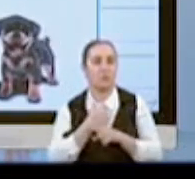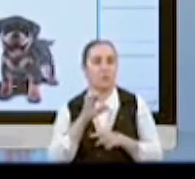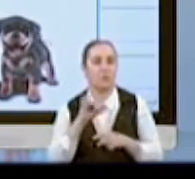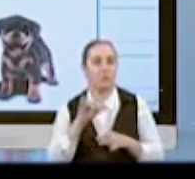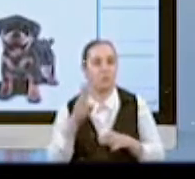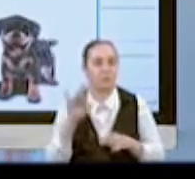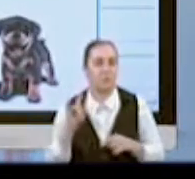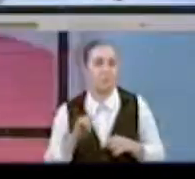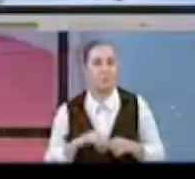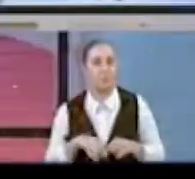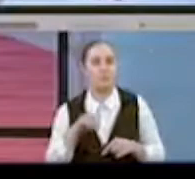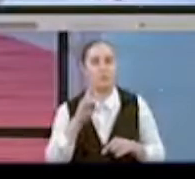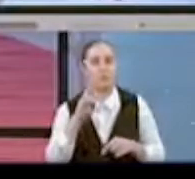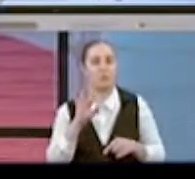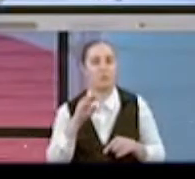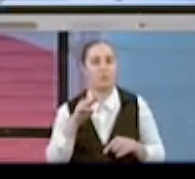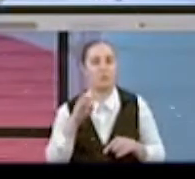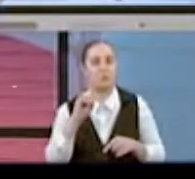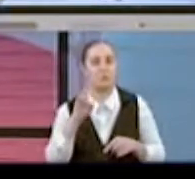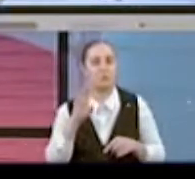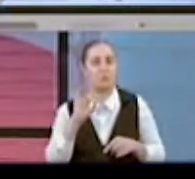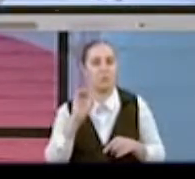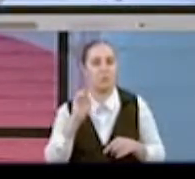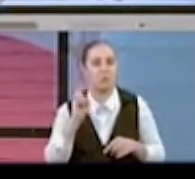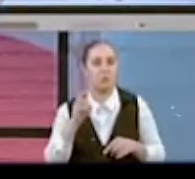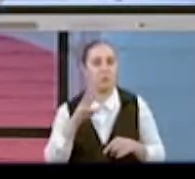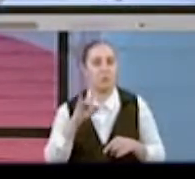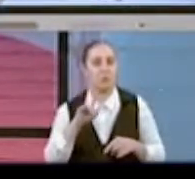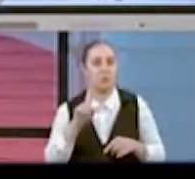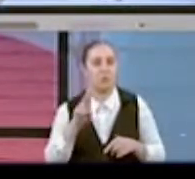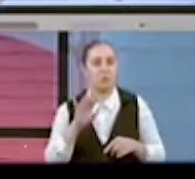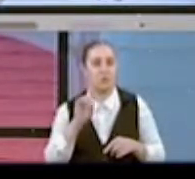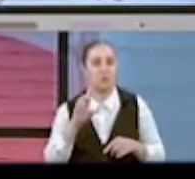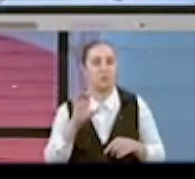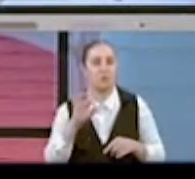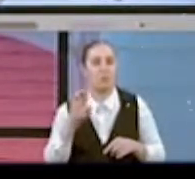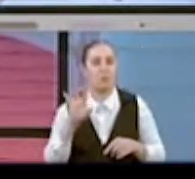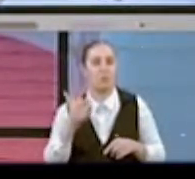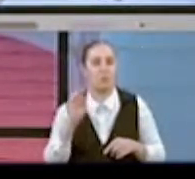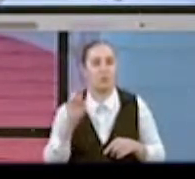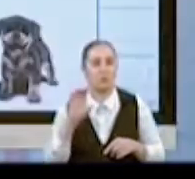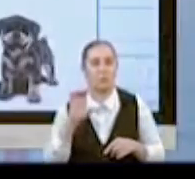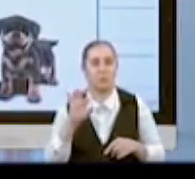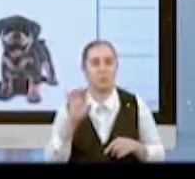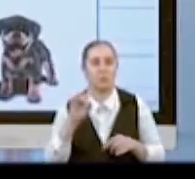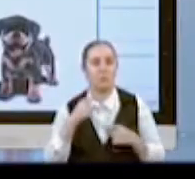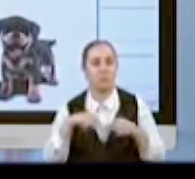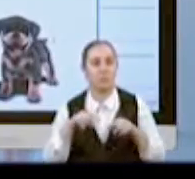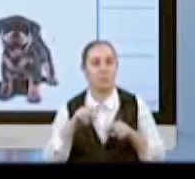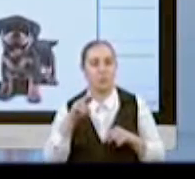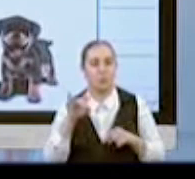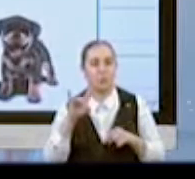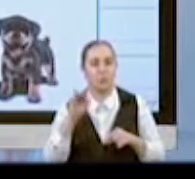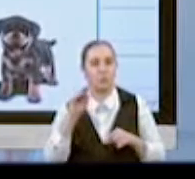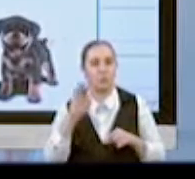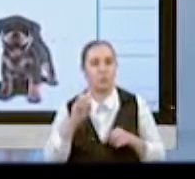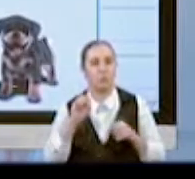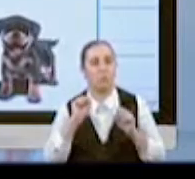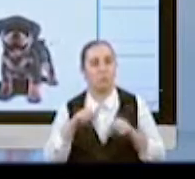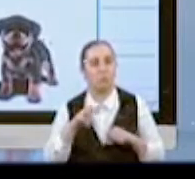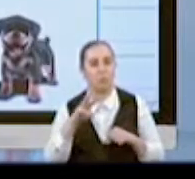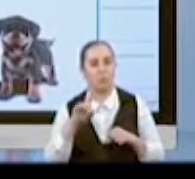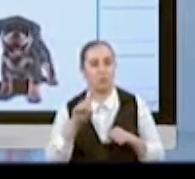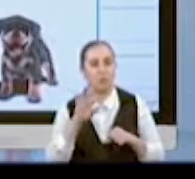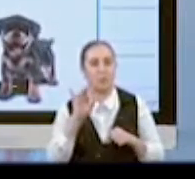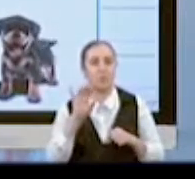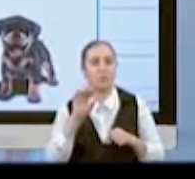буквы. Котенок Мурзик и собака Дружок. Эти слова Мурзик